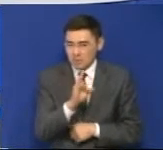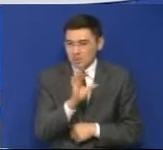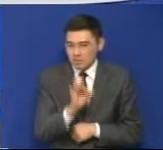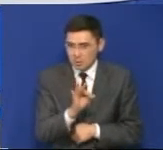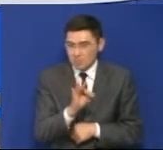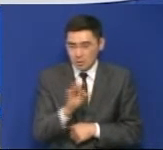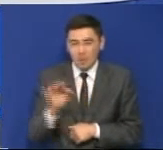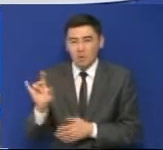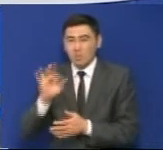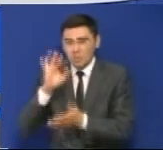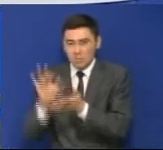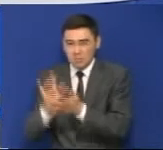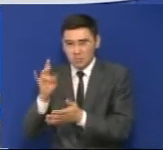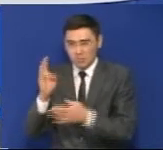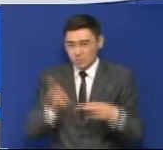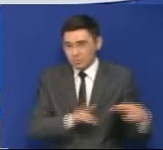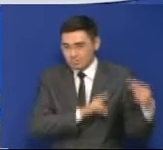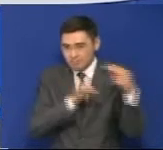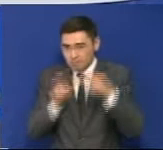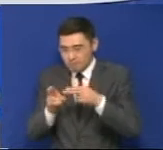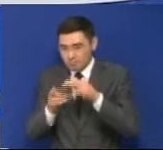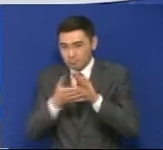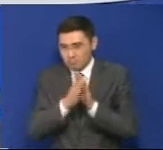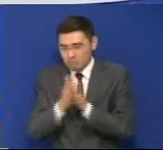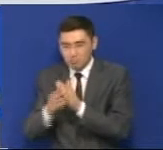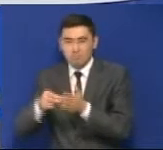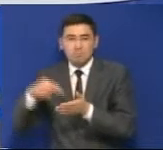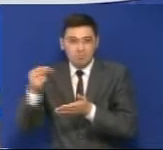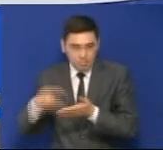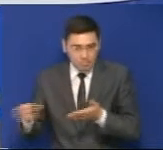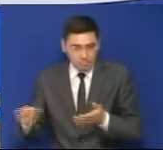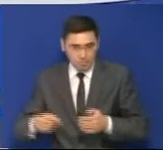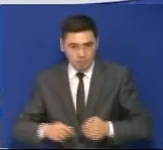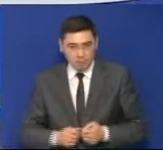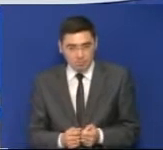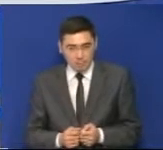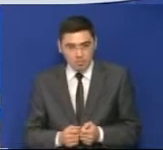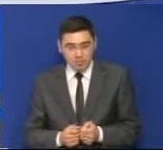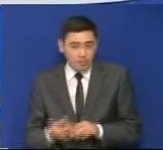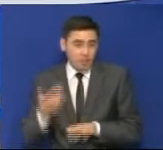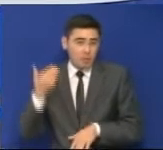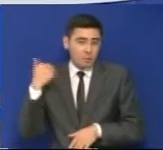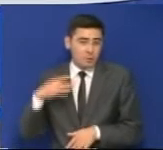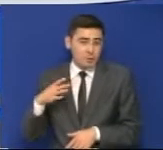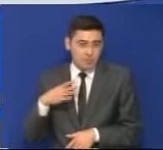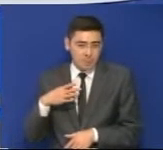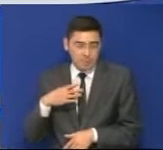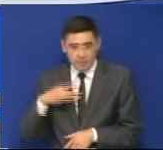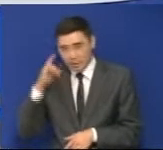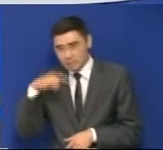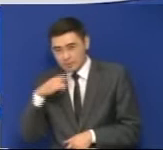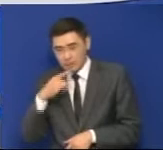аясында тараптар бірнеше сала бойынша келісімге келді. Басымдық сауда-экономикалық байланысқа берілді. Ал бұрыннан қалыптасқан халықтар